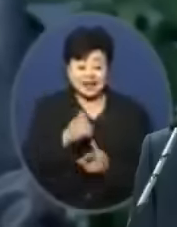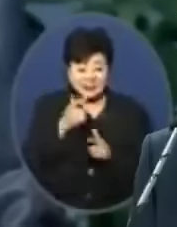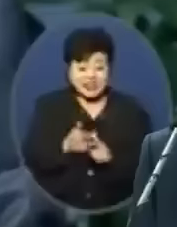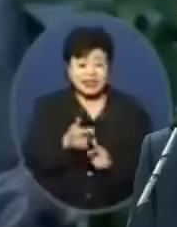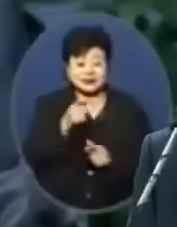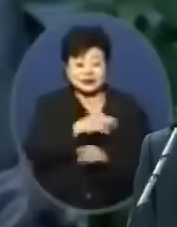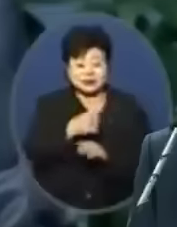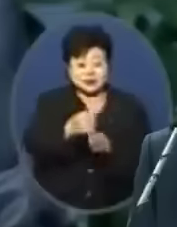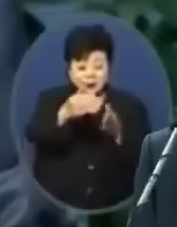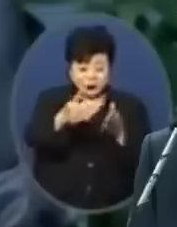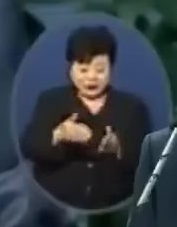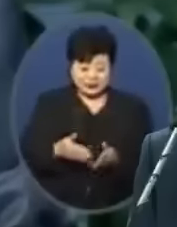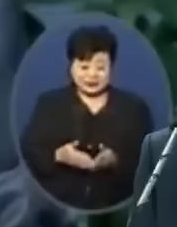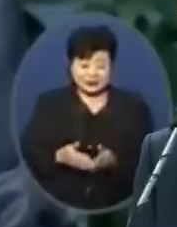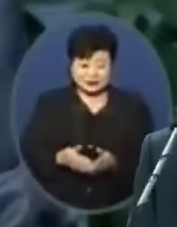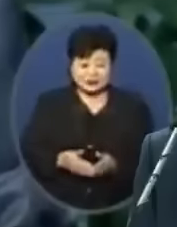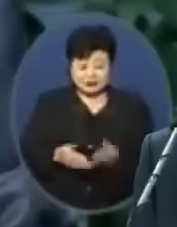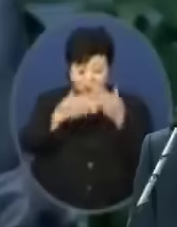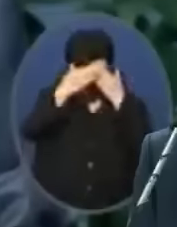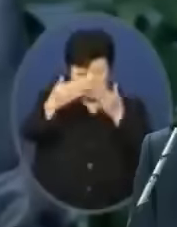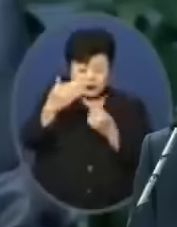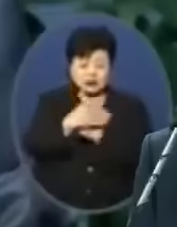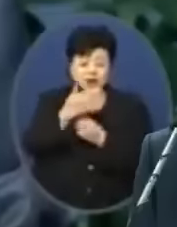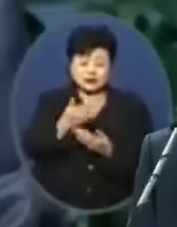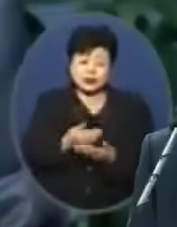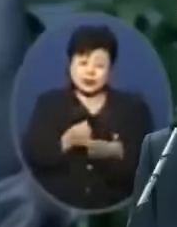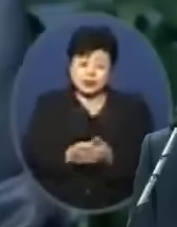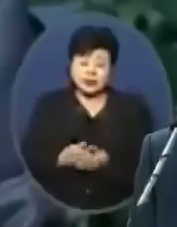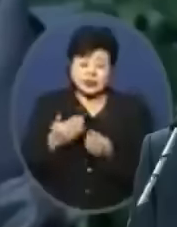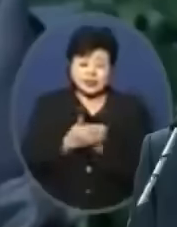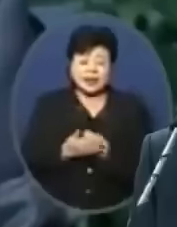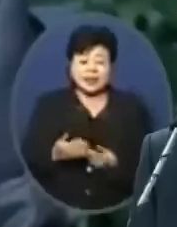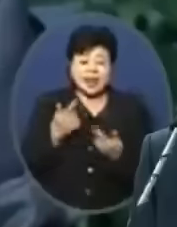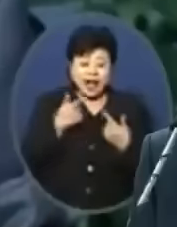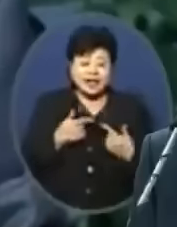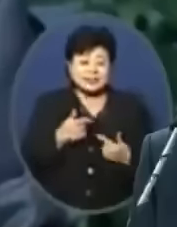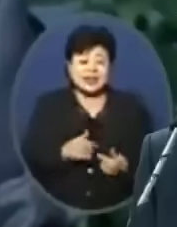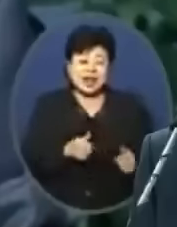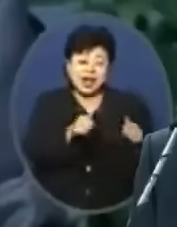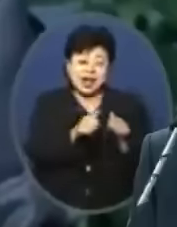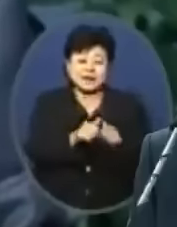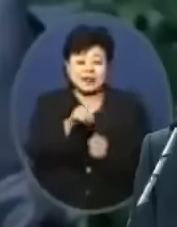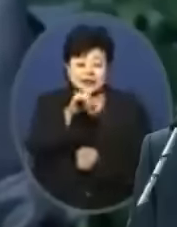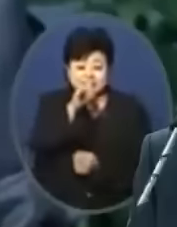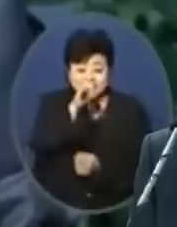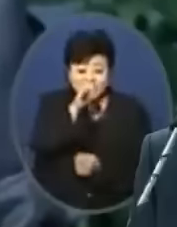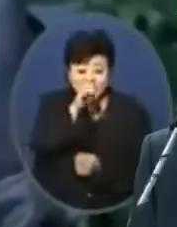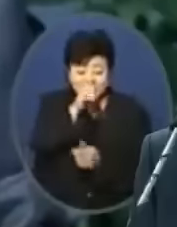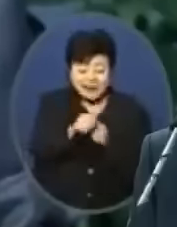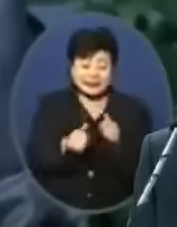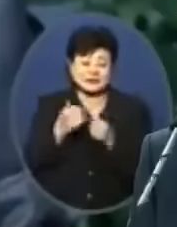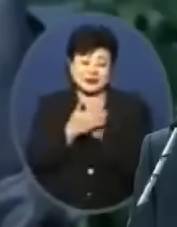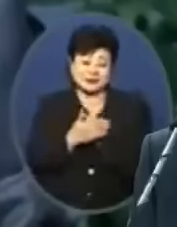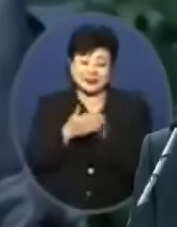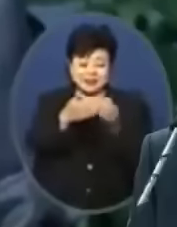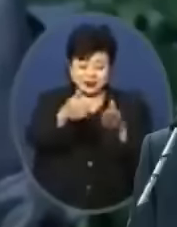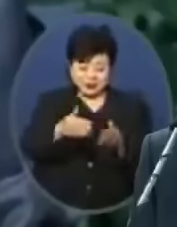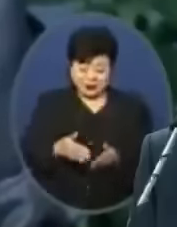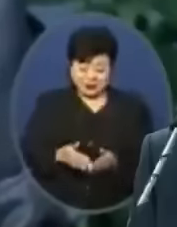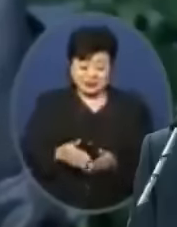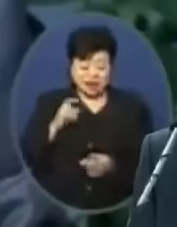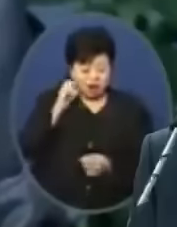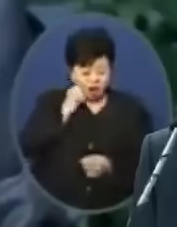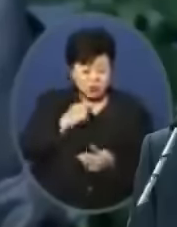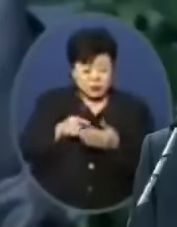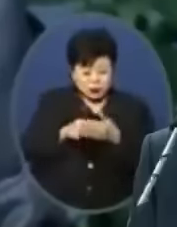예수 그리스도를 통해서 값없이 은혜를 주셨으므로 은혜가 항상 여러분에게 같이 있습니다. 하나님 은혜를 통해서